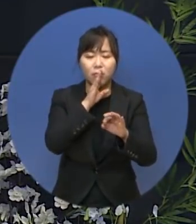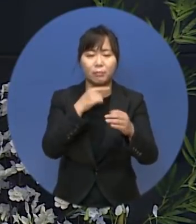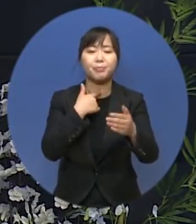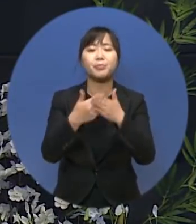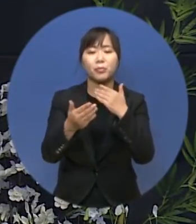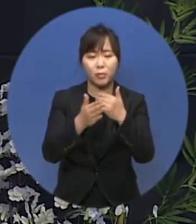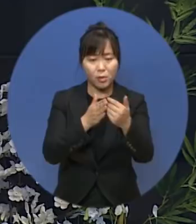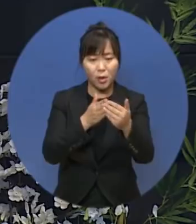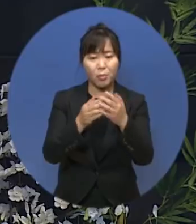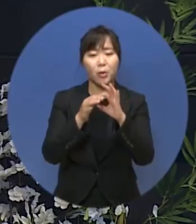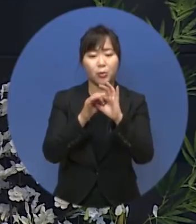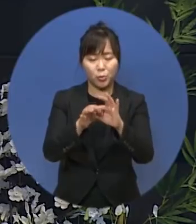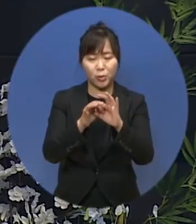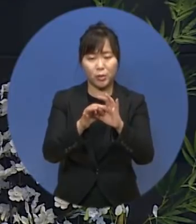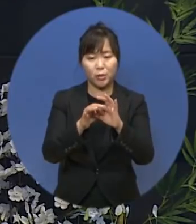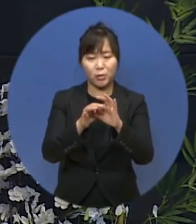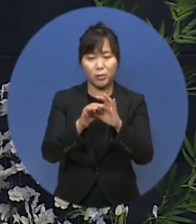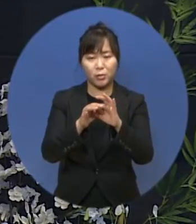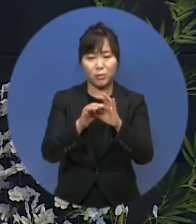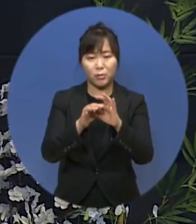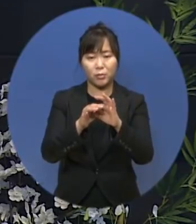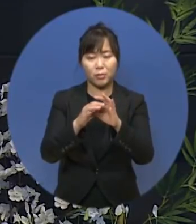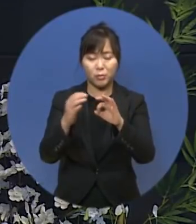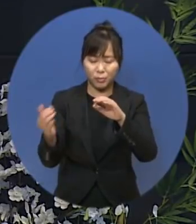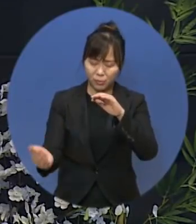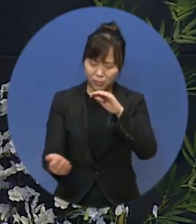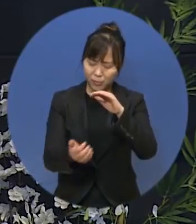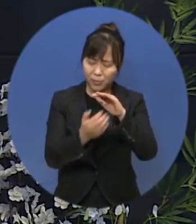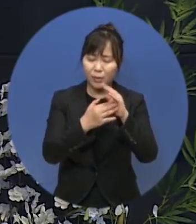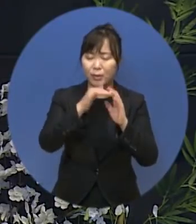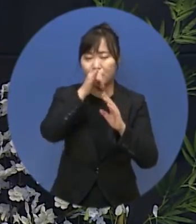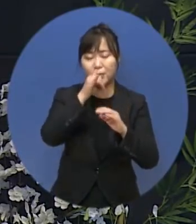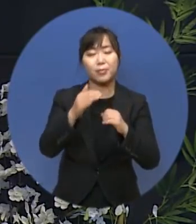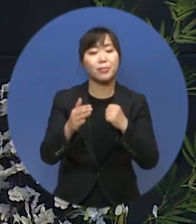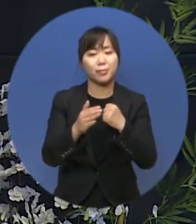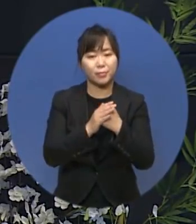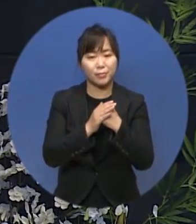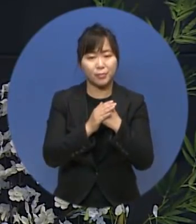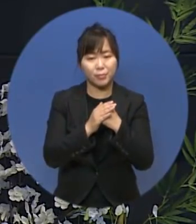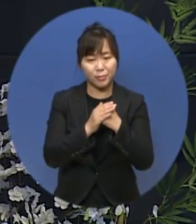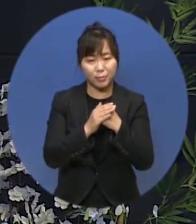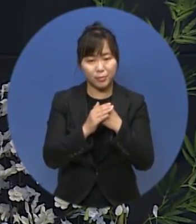부분들은 실질적으로 경험에 의해서